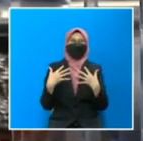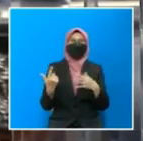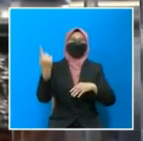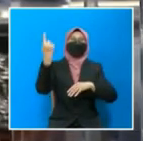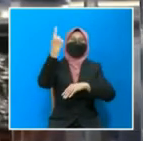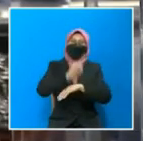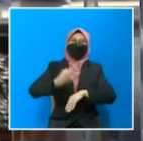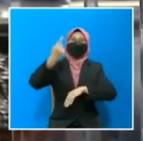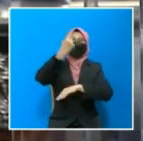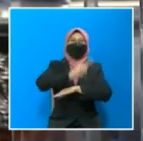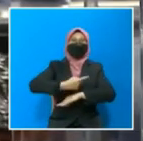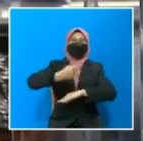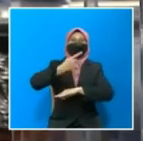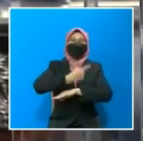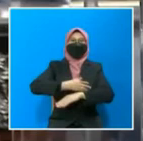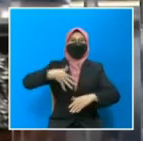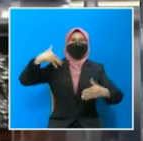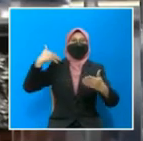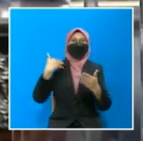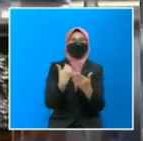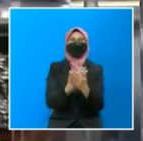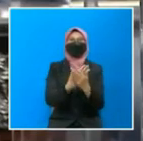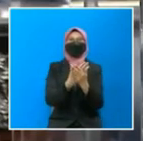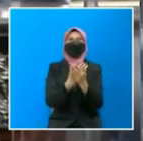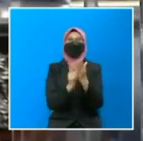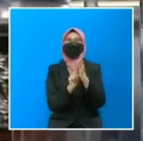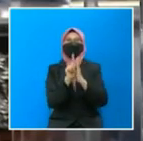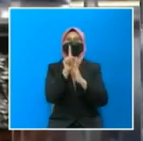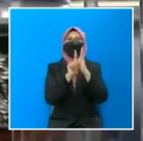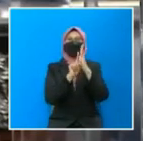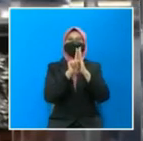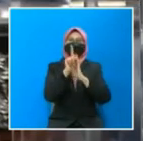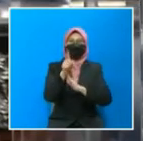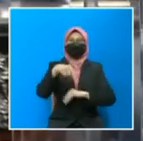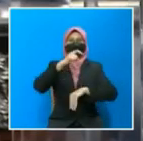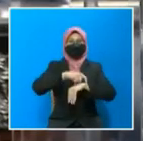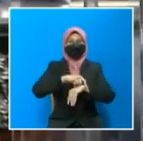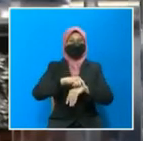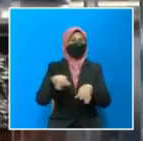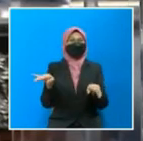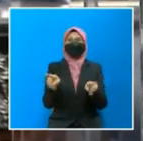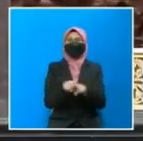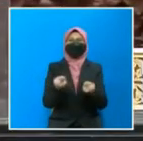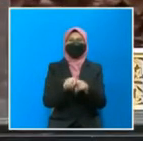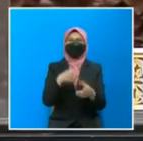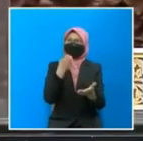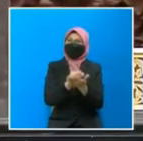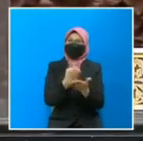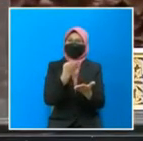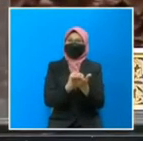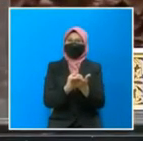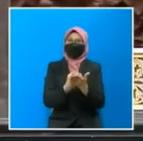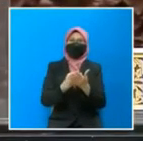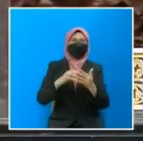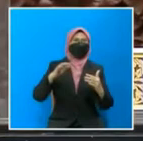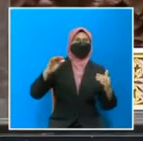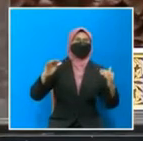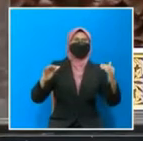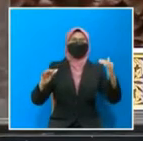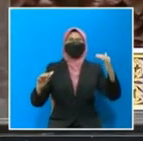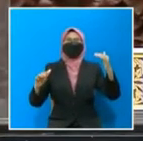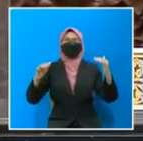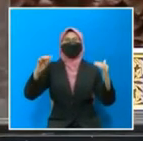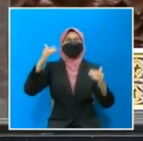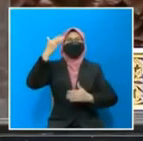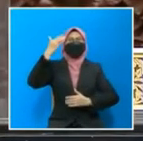hari, yang mencecah rekod setiap hari. Dan pada masa yang sama, ekonomi adalah dalam keadaan terubang ambing